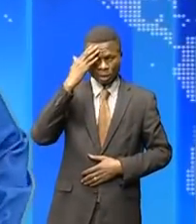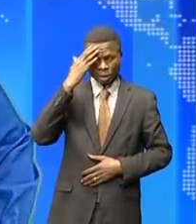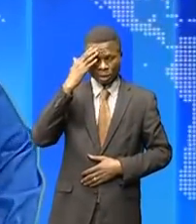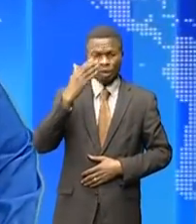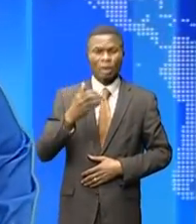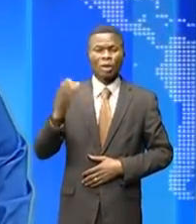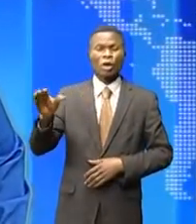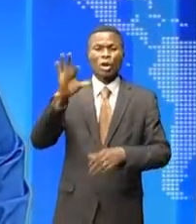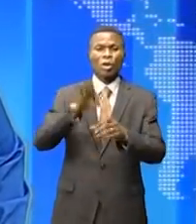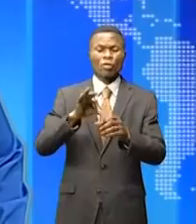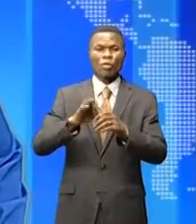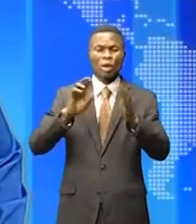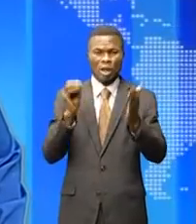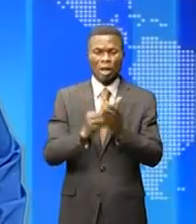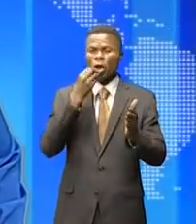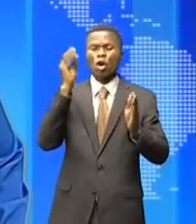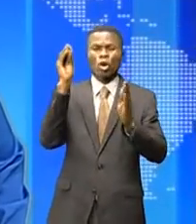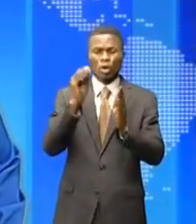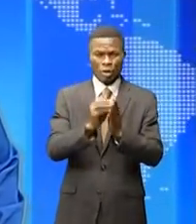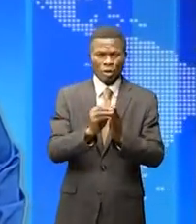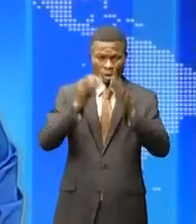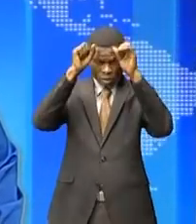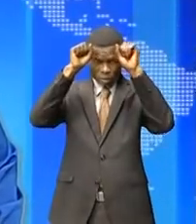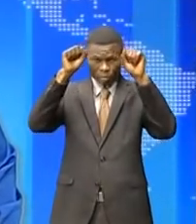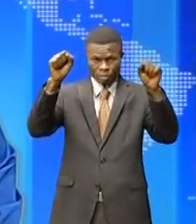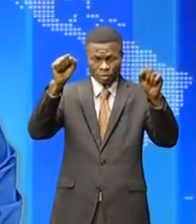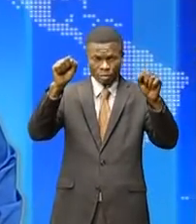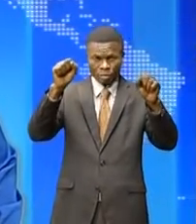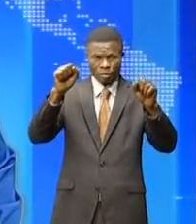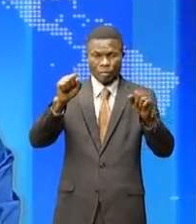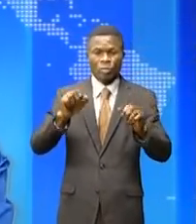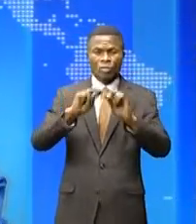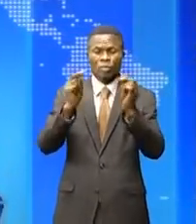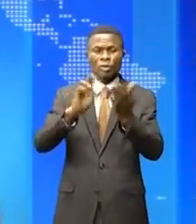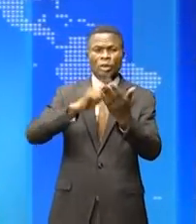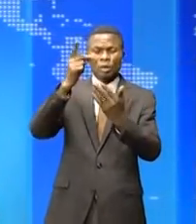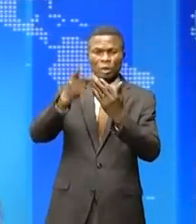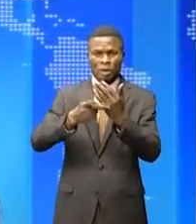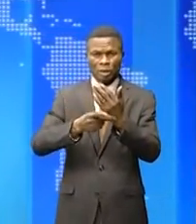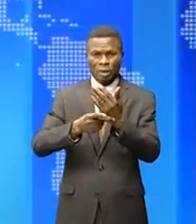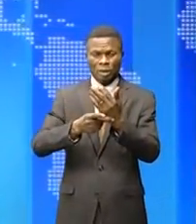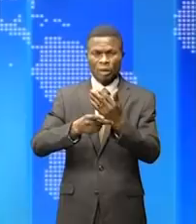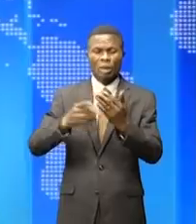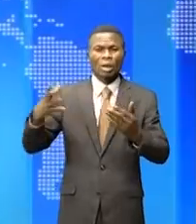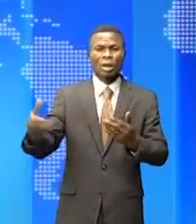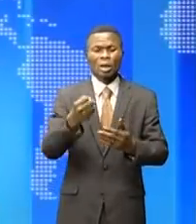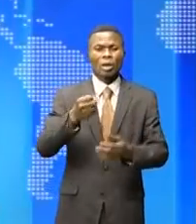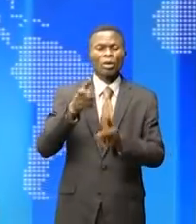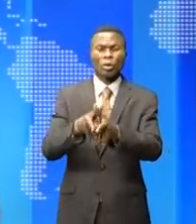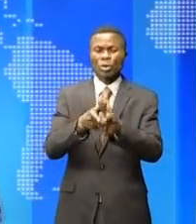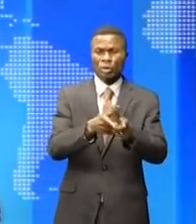nommés aux termes d'une ordonnance présidentielle le staff dirigeant du programme de désarmement démobilisation